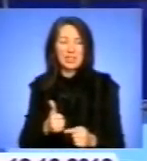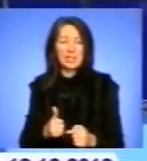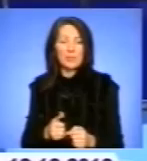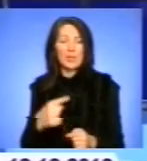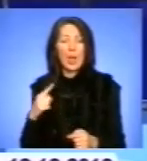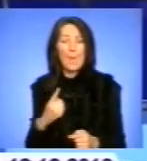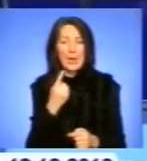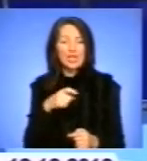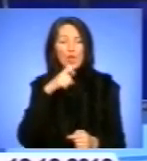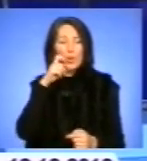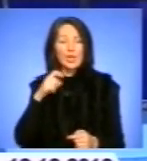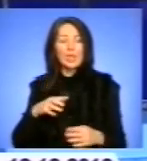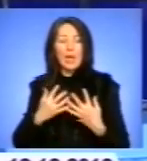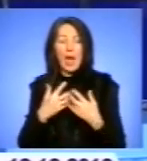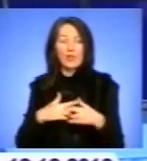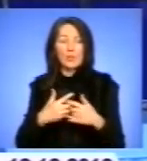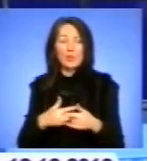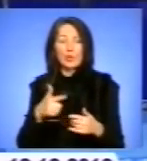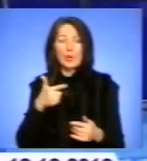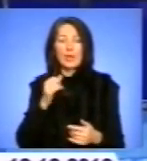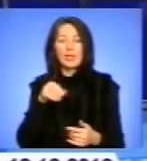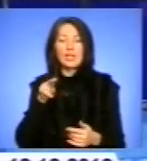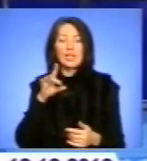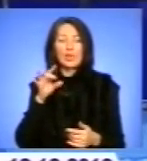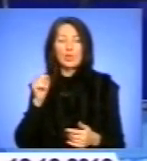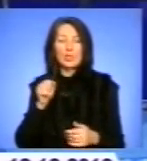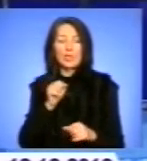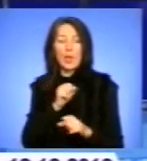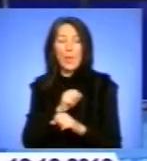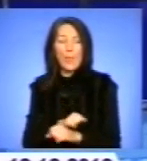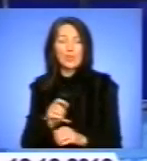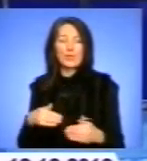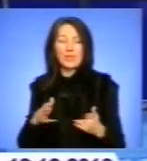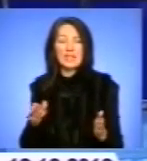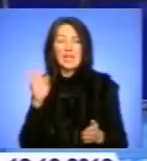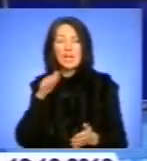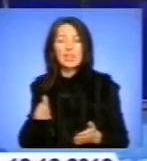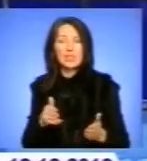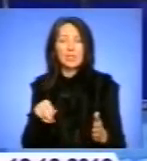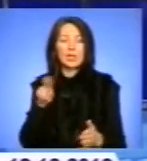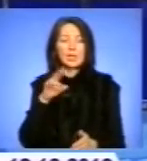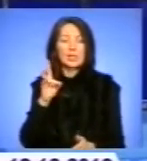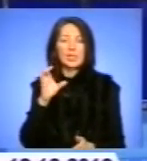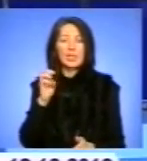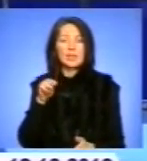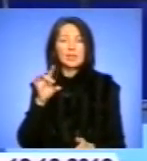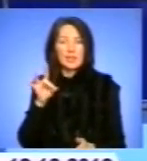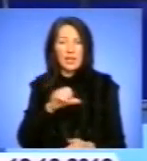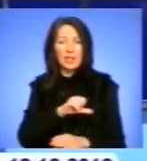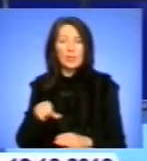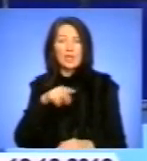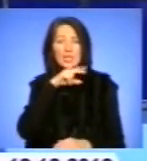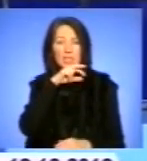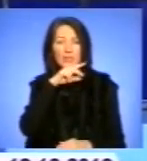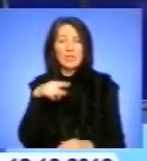Перший в Україні автоматизований гідрологічний пост відкрили на річці Дністер на межі Тернопільської і Чернівецької областей. У заході взяли участь